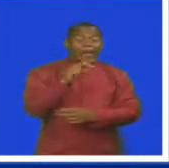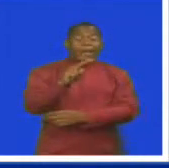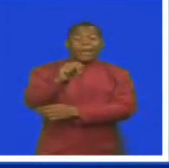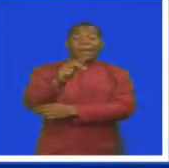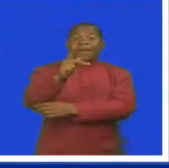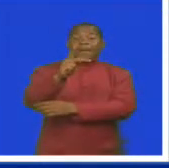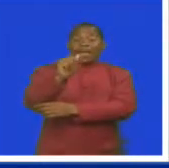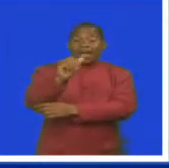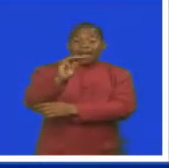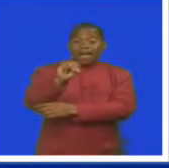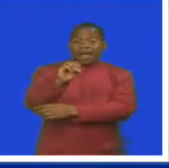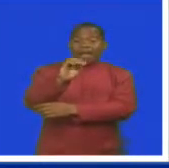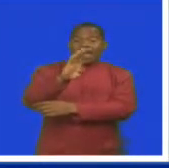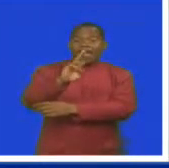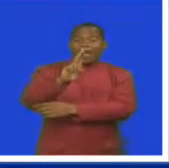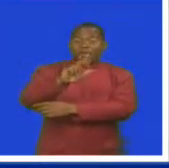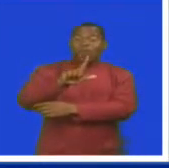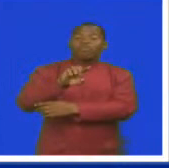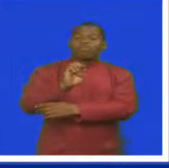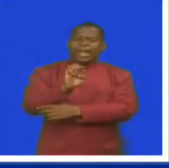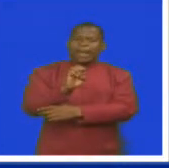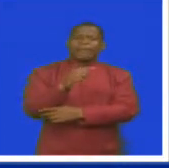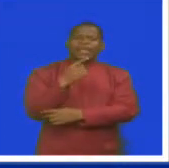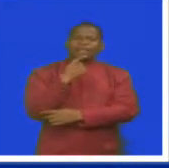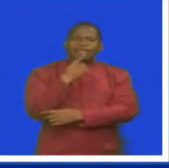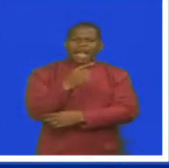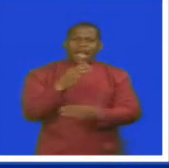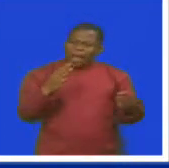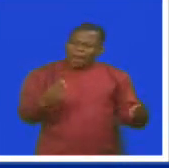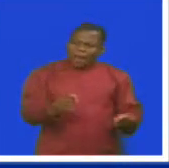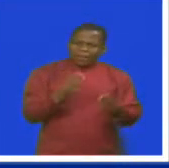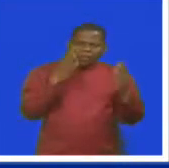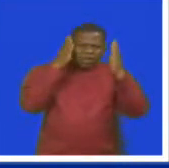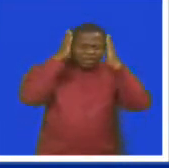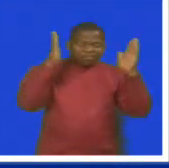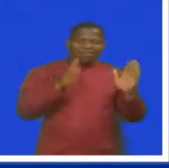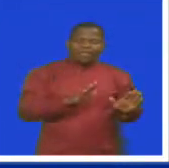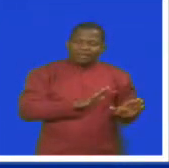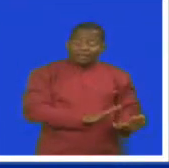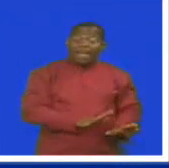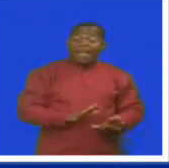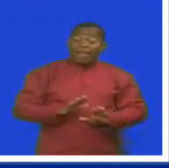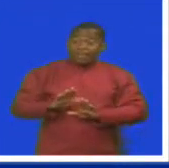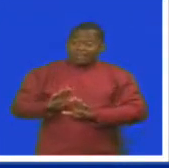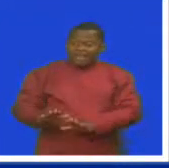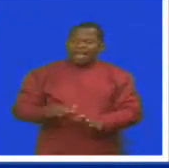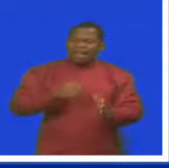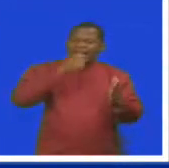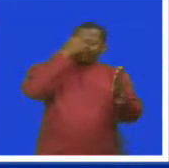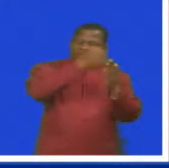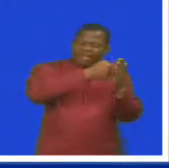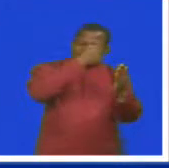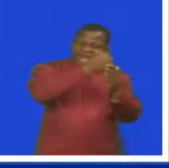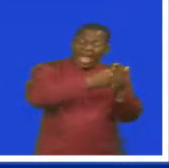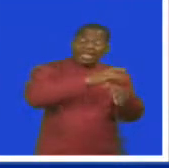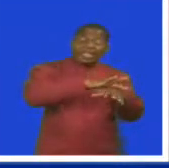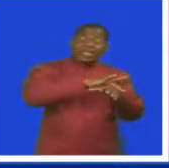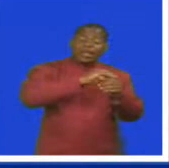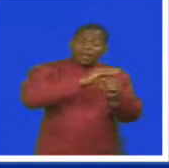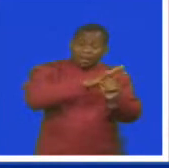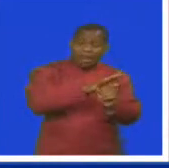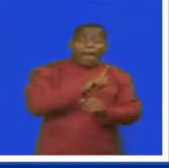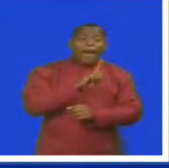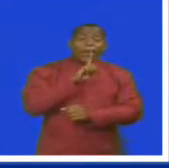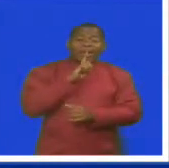nelive leSwatini akusasiyo imbi yelive kepha ke siyalomdzala wetinsuku. Le mpi yeCOVID ayisiyo yethu ya